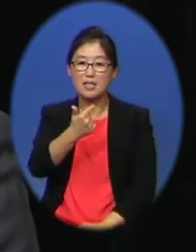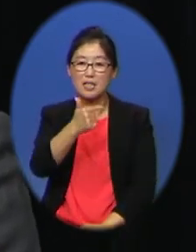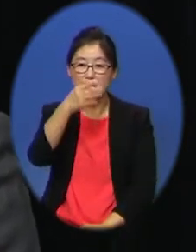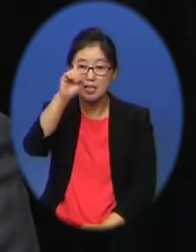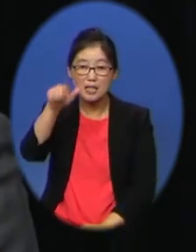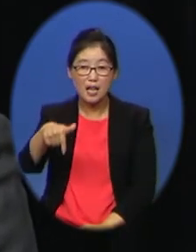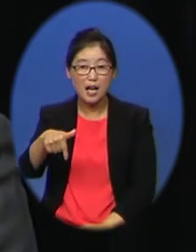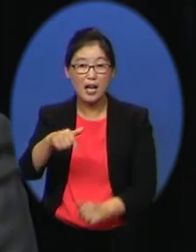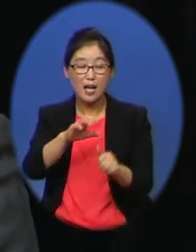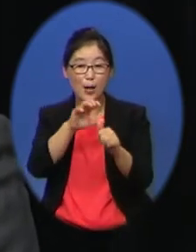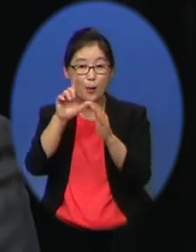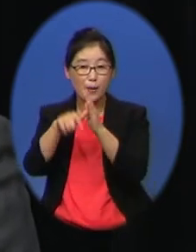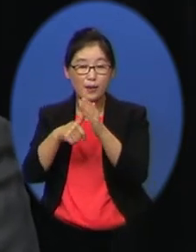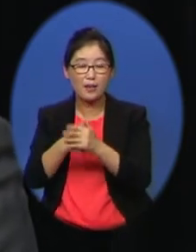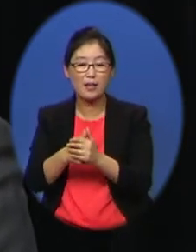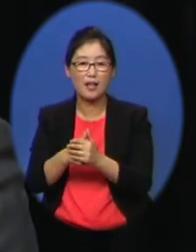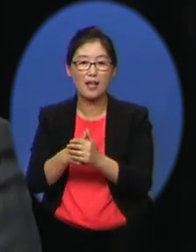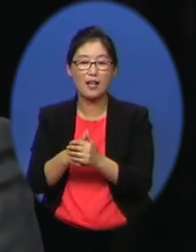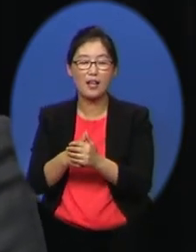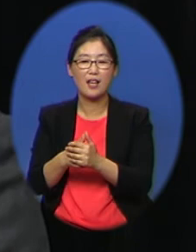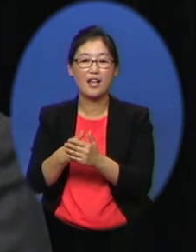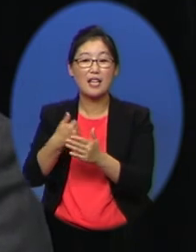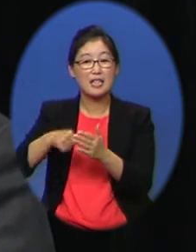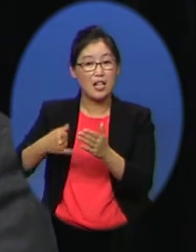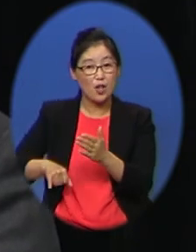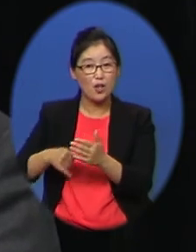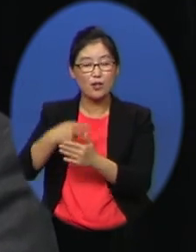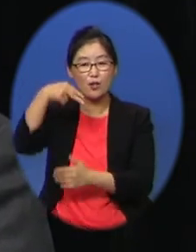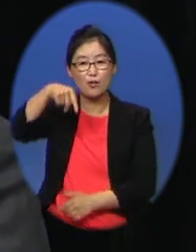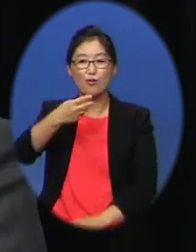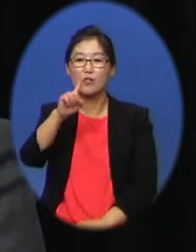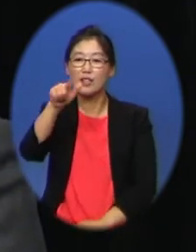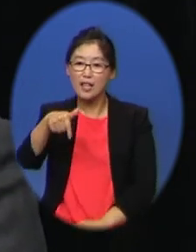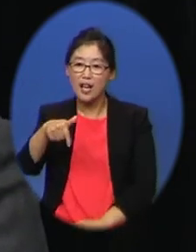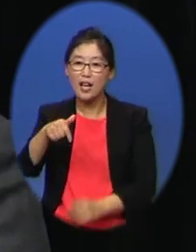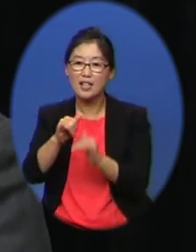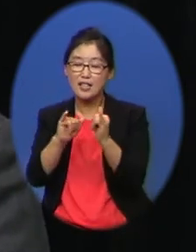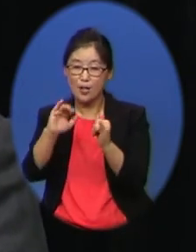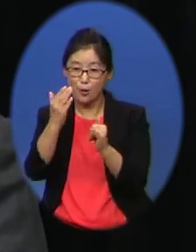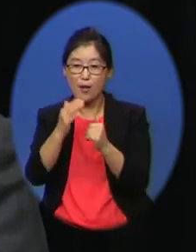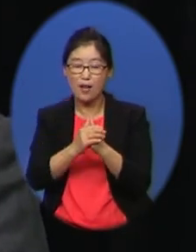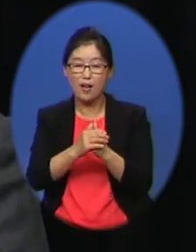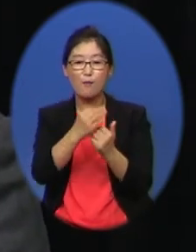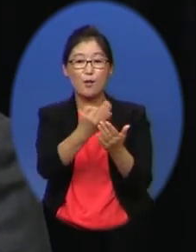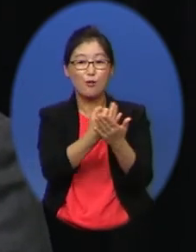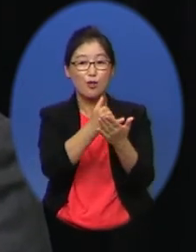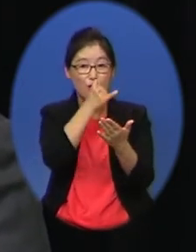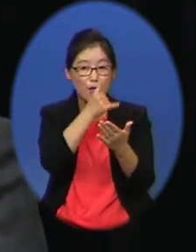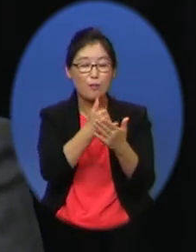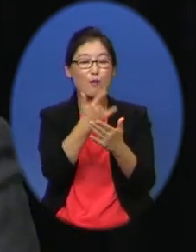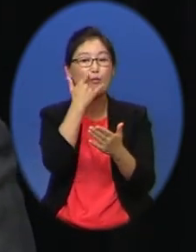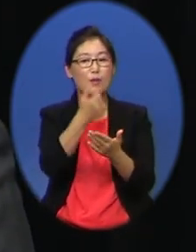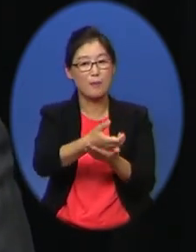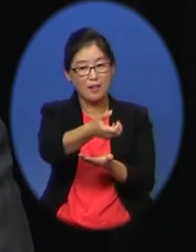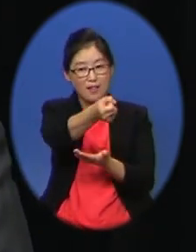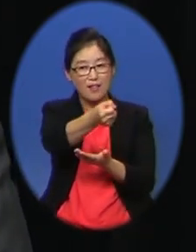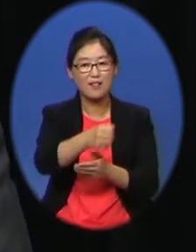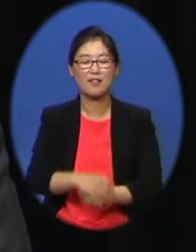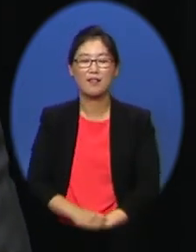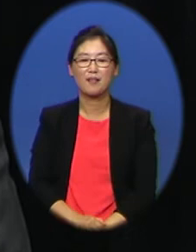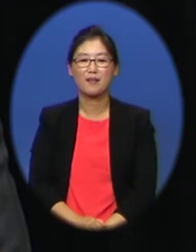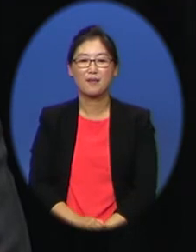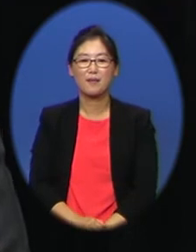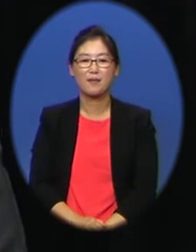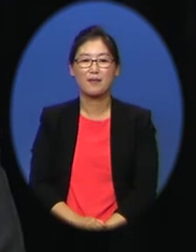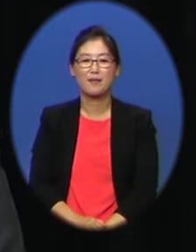되어 부모님의 재산을 관리하게 되고 그로부터 발생한 수익으로 부모님은 안정적으로 노후를 살아갈 수 있게 되고요. 그리고